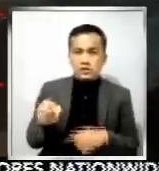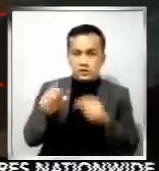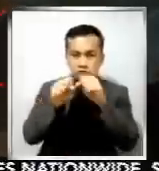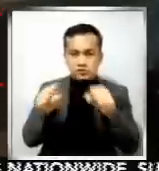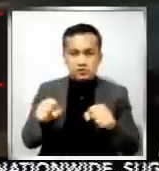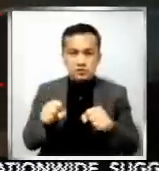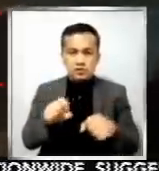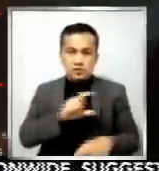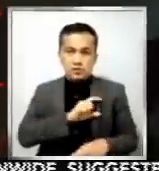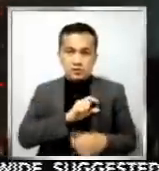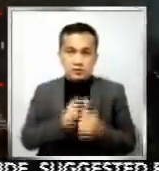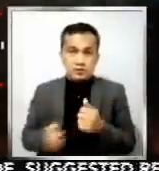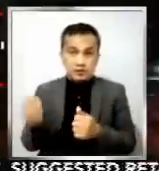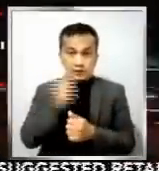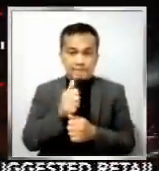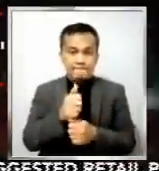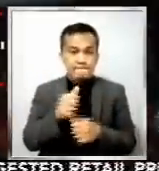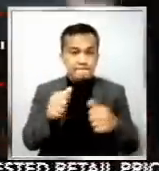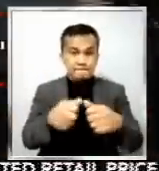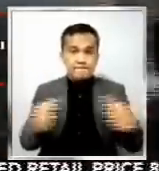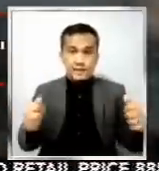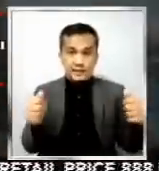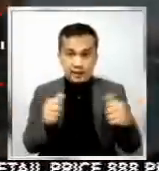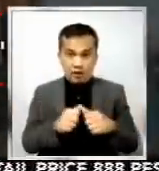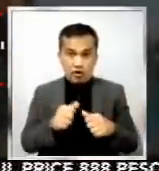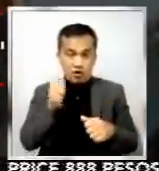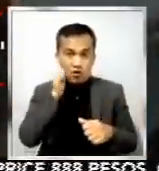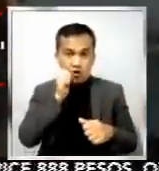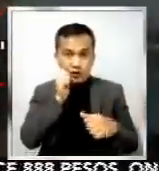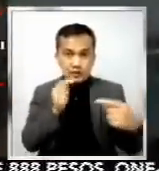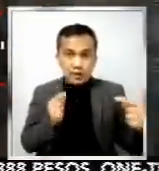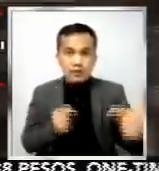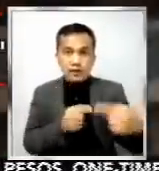na lagi nila pinag-aawayan